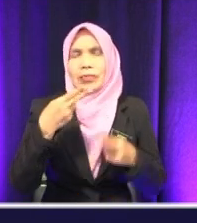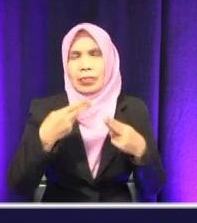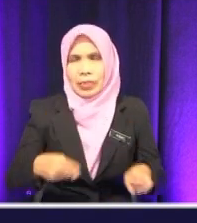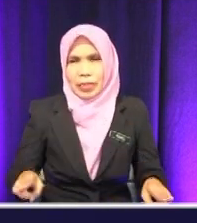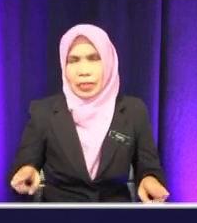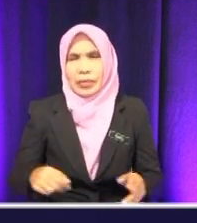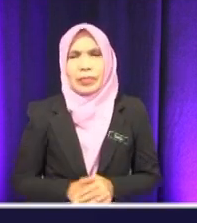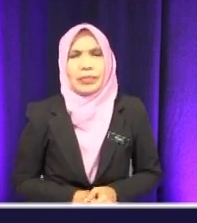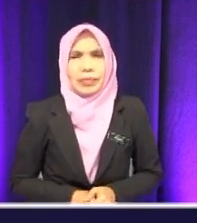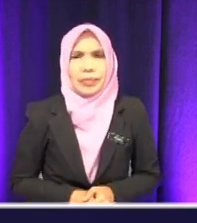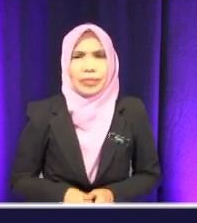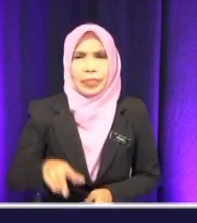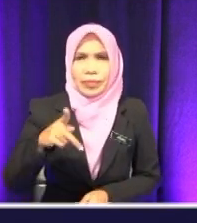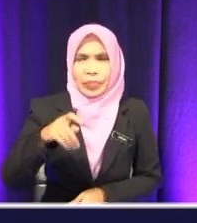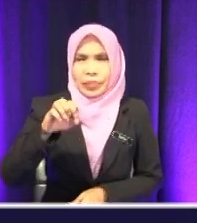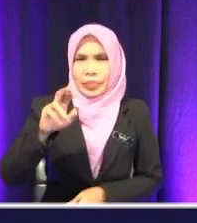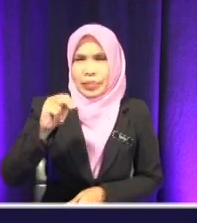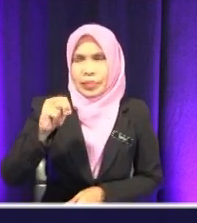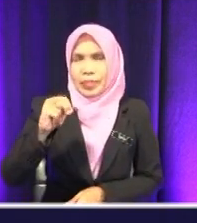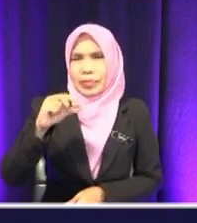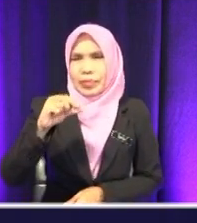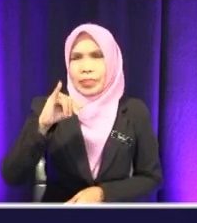penginapan ini namanya